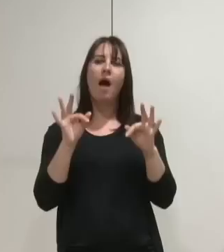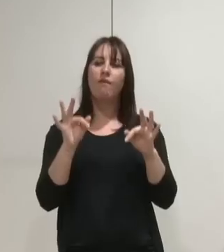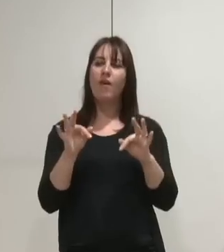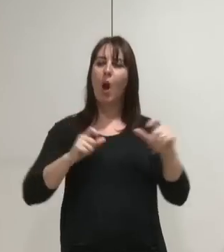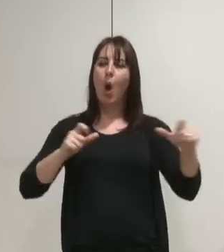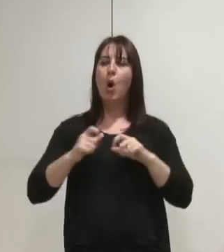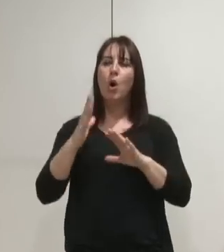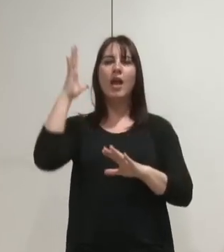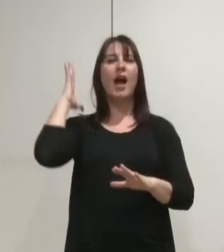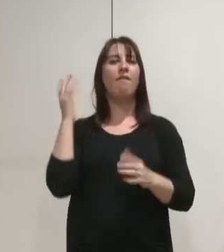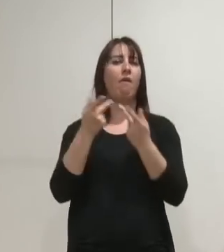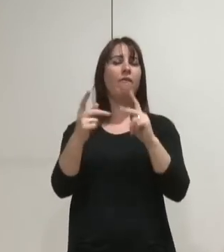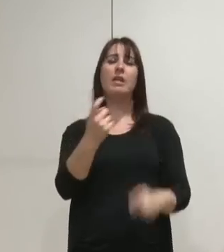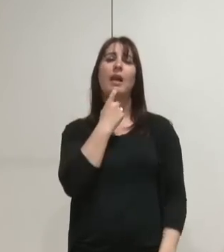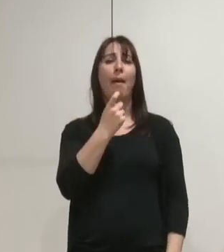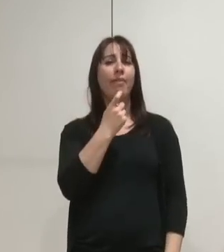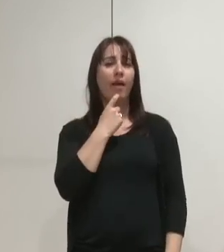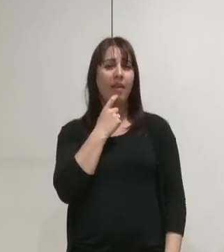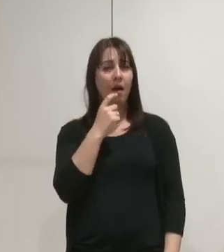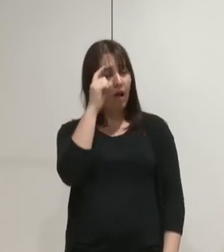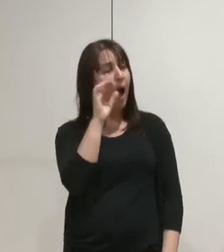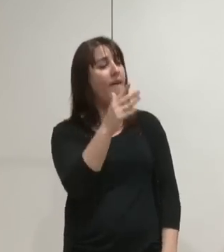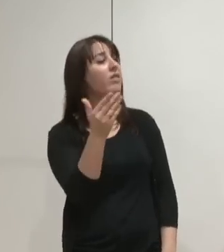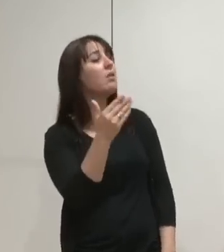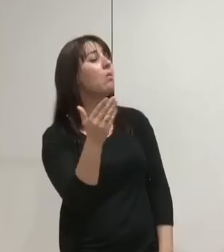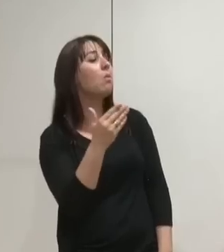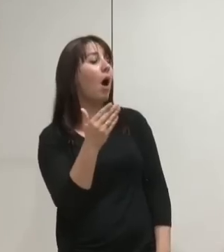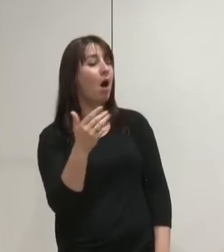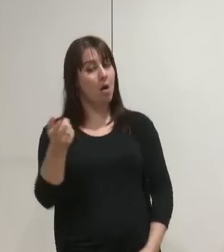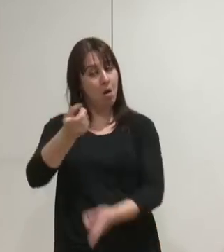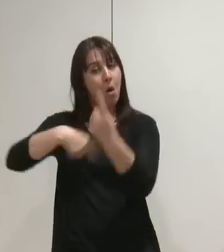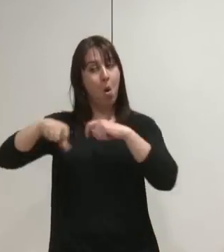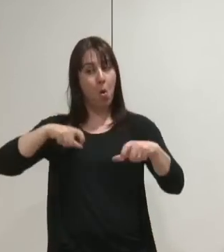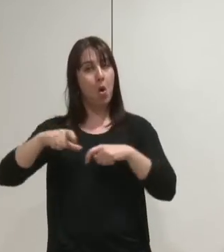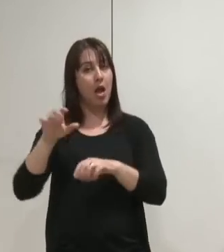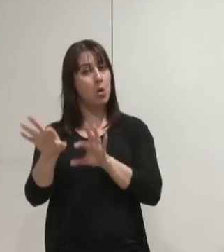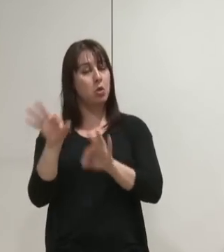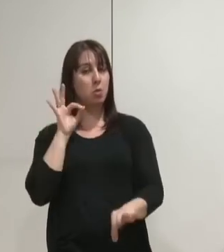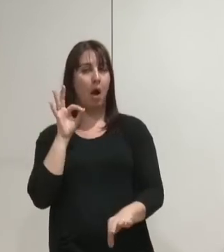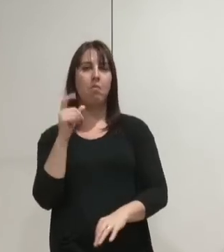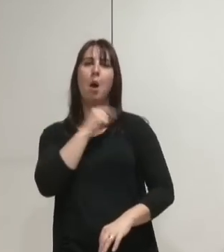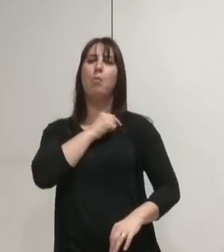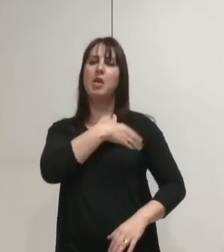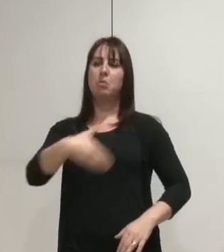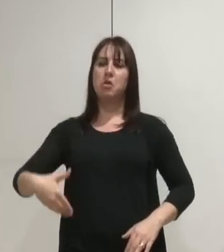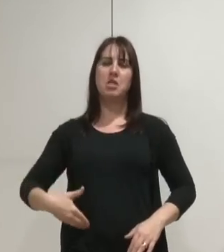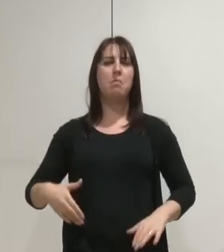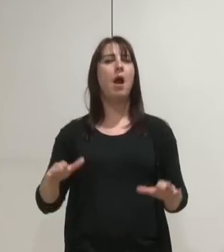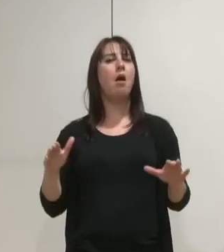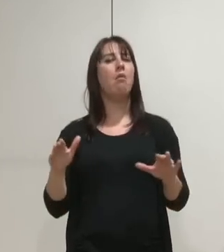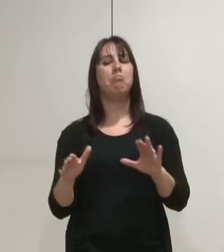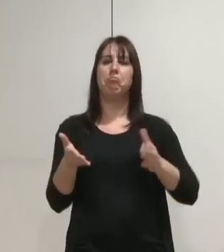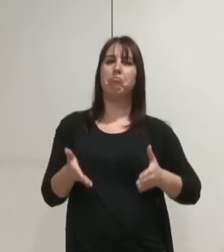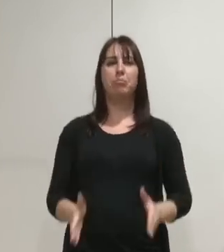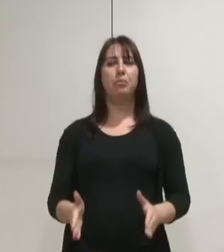collègues de Saint-Martin d'Er qui ont fait le choix d'équiper les policiers municipaux de la commune